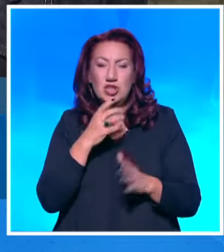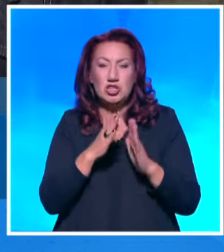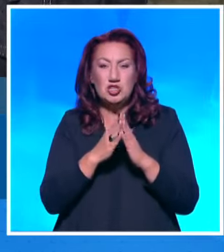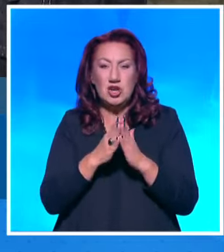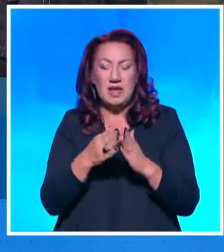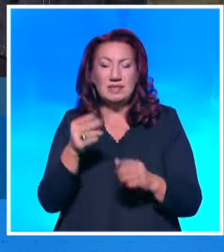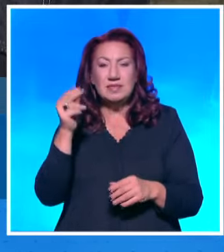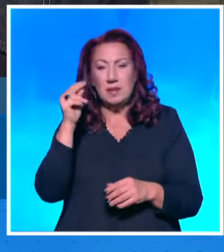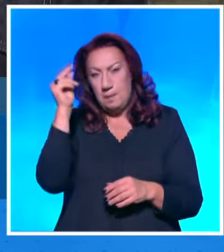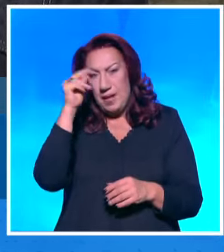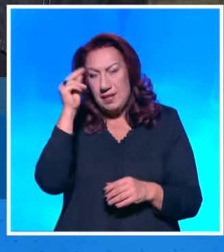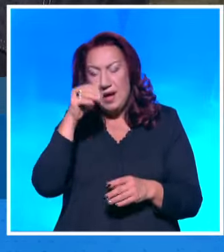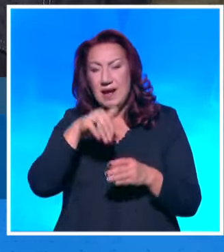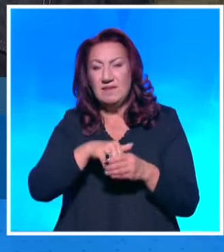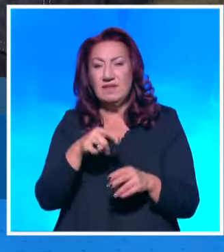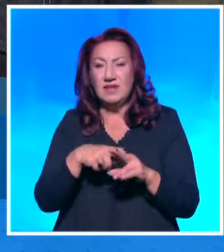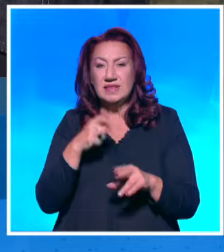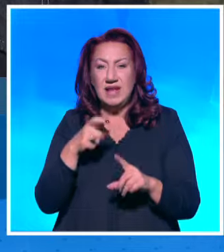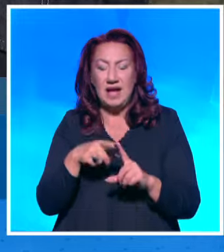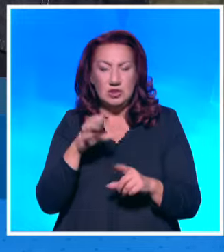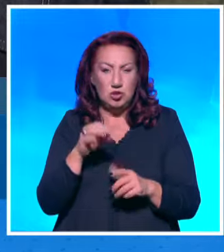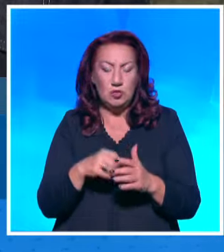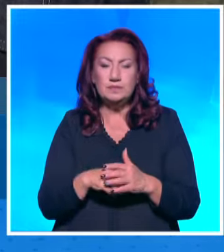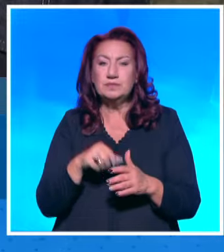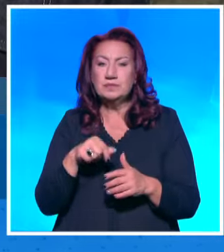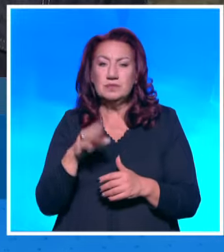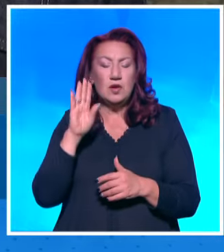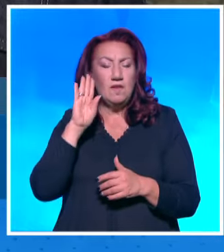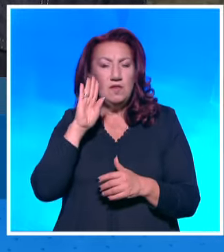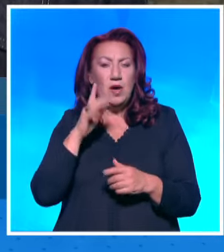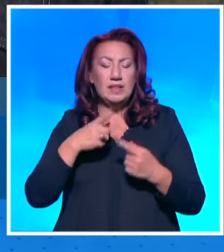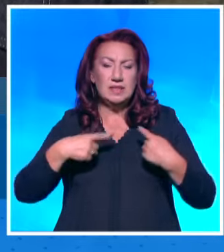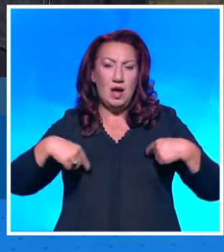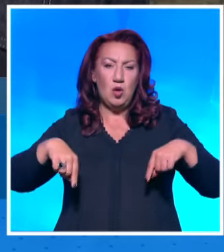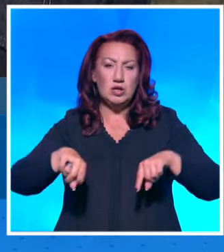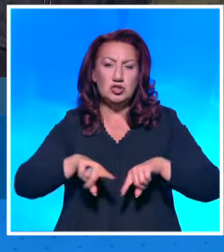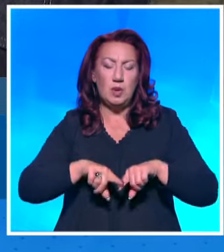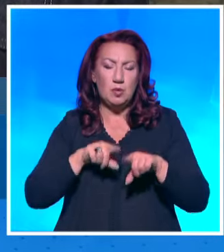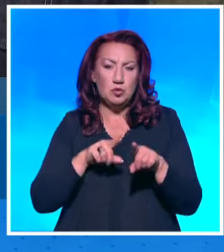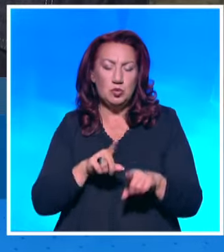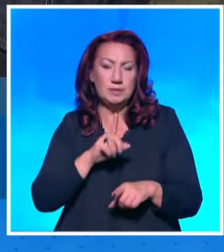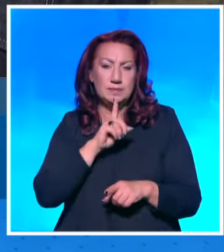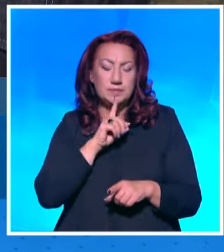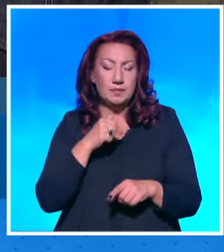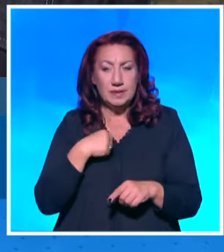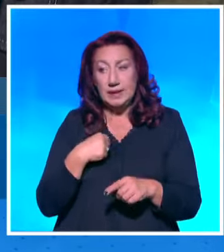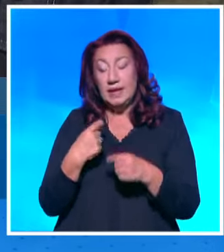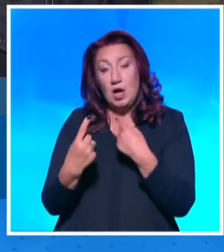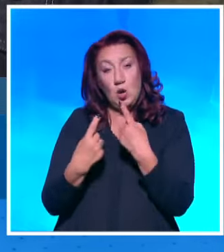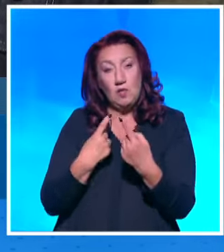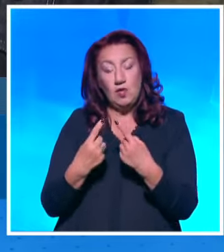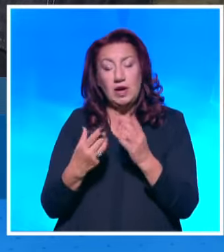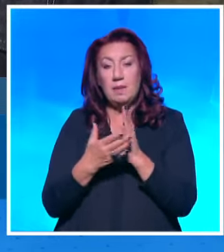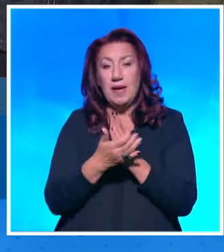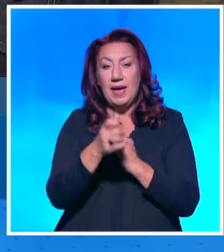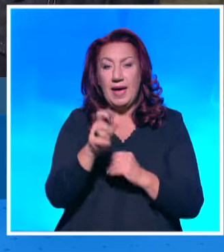В НАТО. Днес от военно-окръжната прокуратура в Пловдив запазиха мълчание по случая. А ние разговаряхме и с